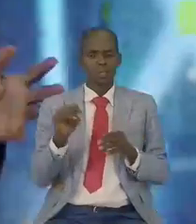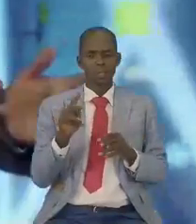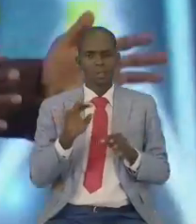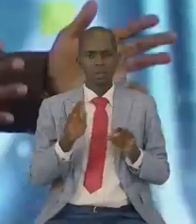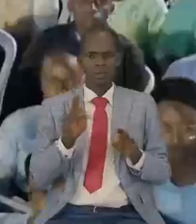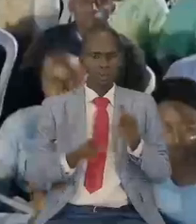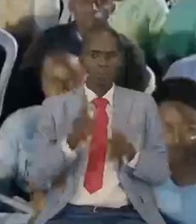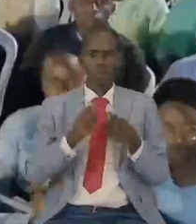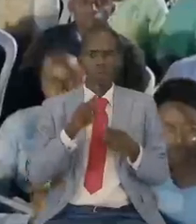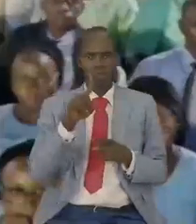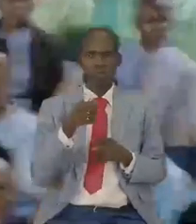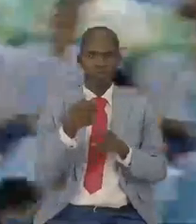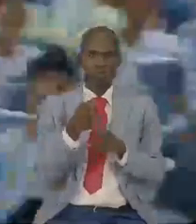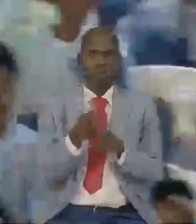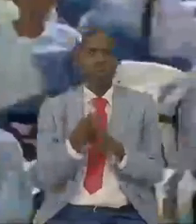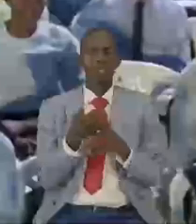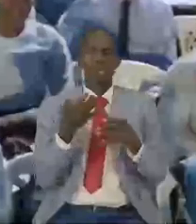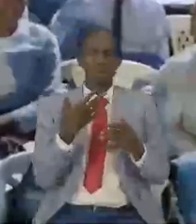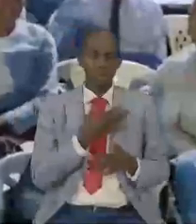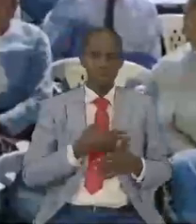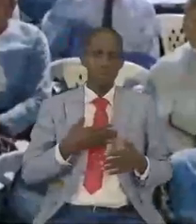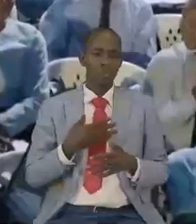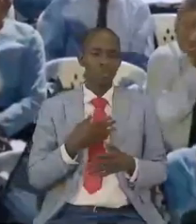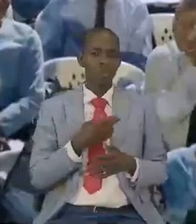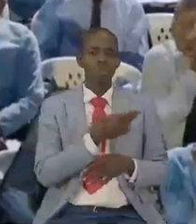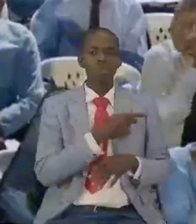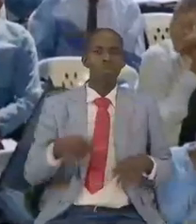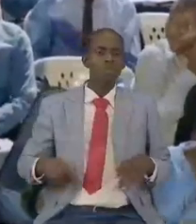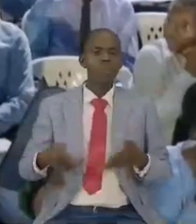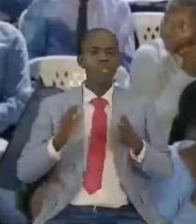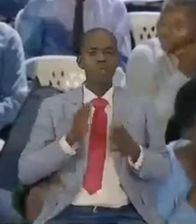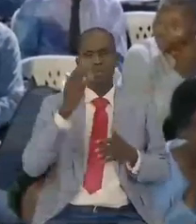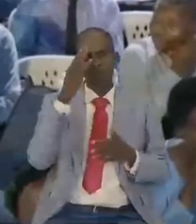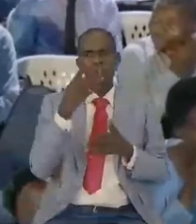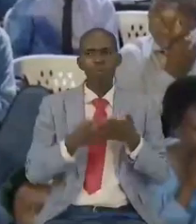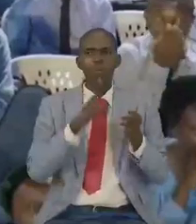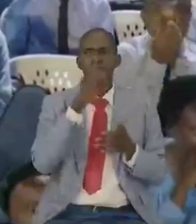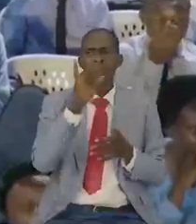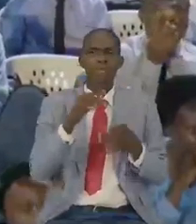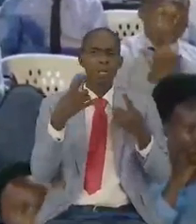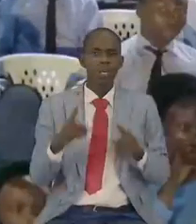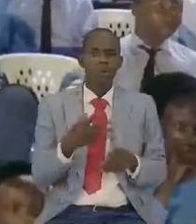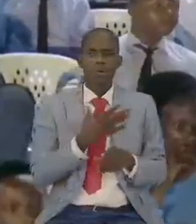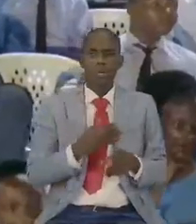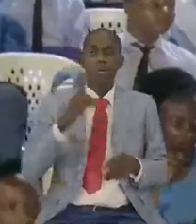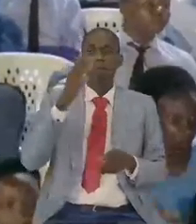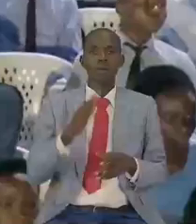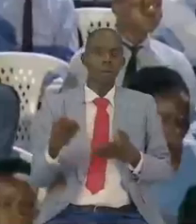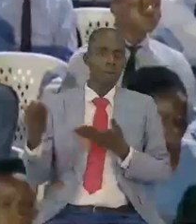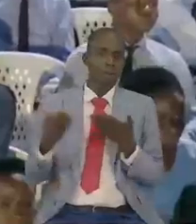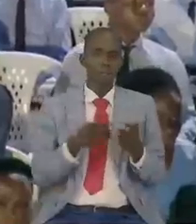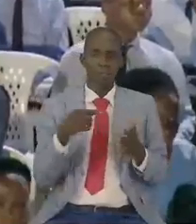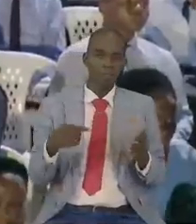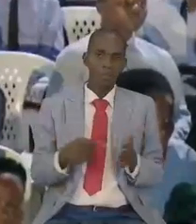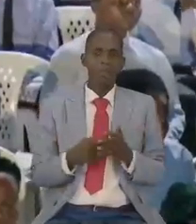Laissez-les qu'ils nous parlent pour que nous comprenions ce qui s'est réellement passé. Comment Dieu a ramené cet